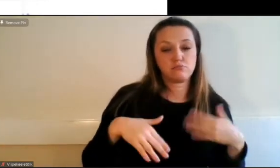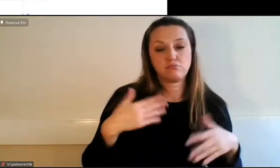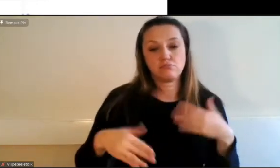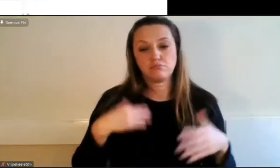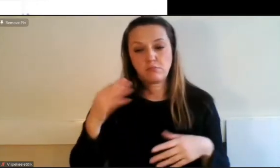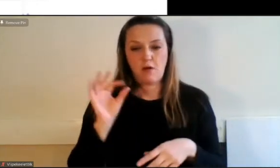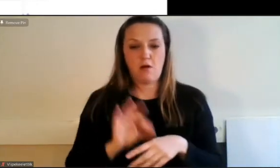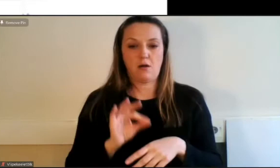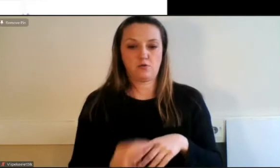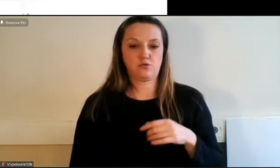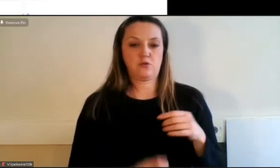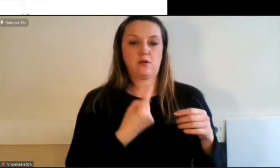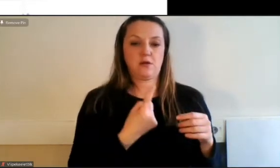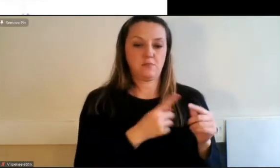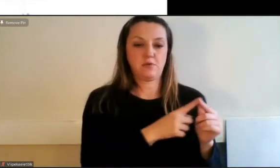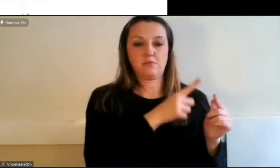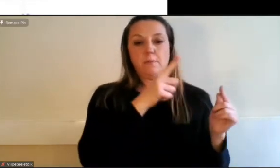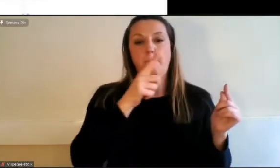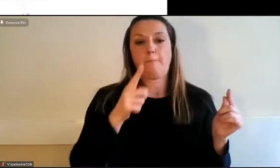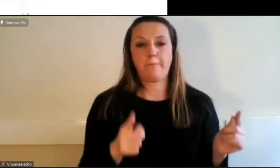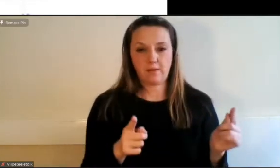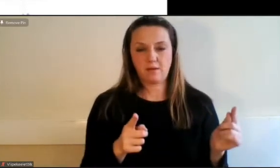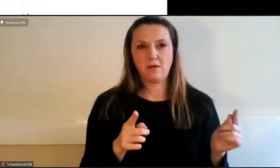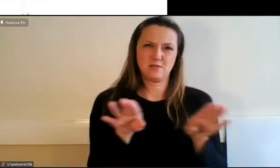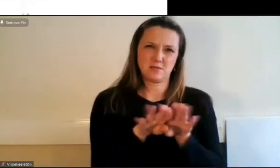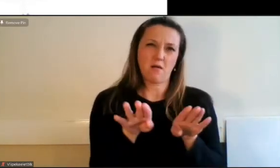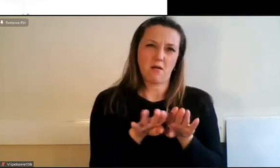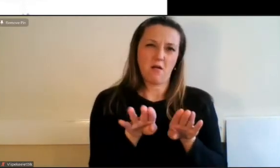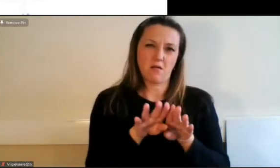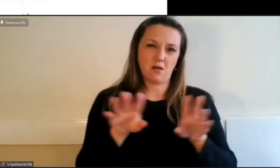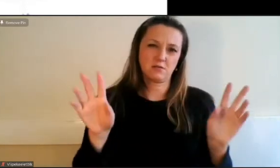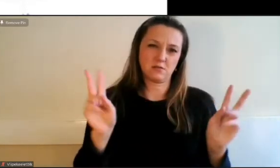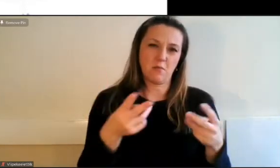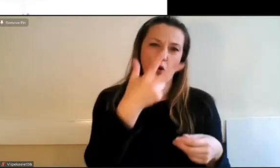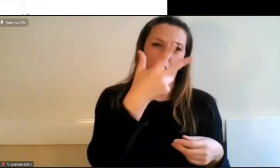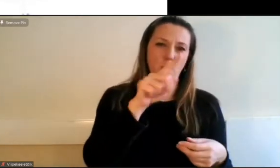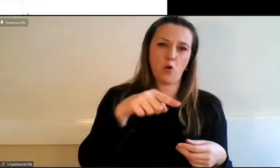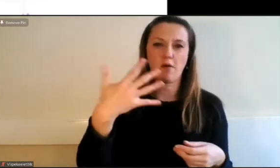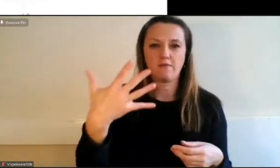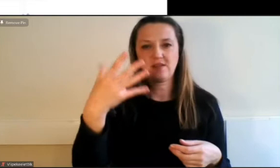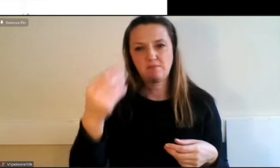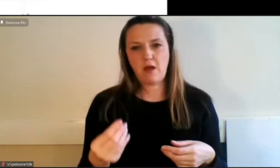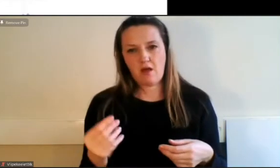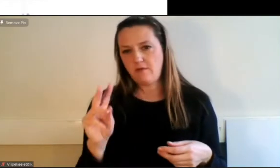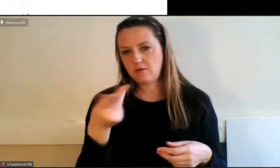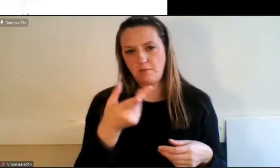ja lillaga on märgitud vaktsineeritud inimesed. Ma vaatan korra, kas ma saan seda